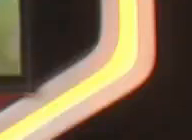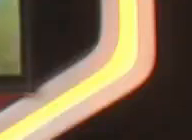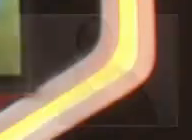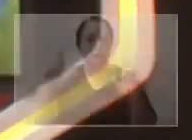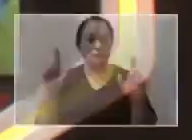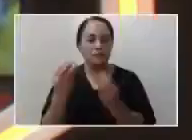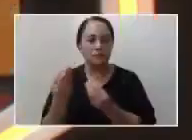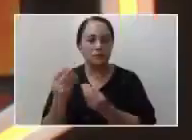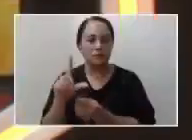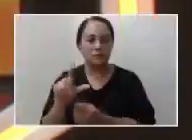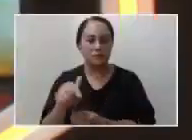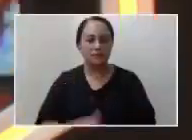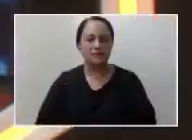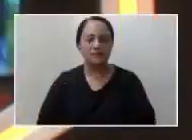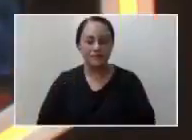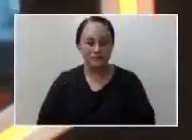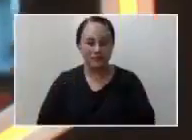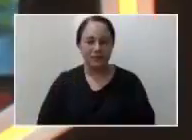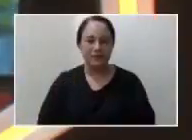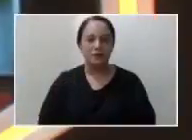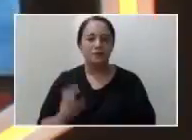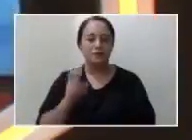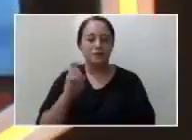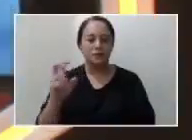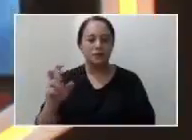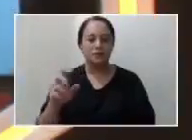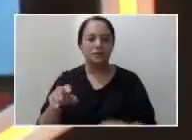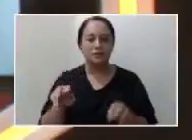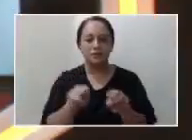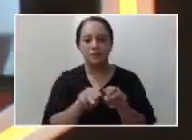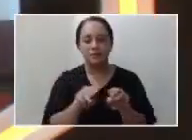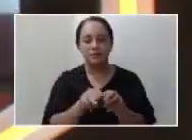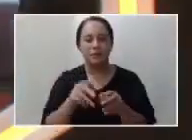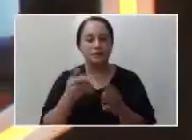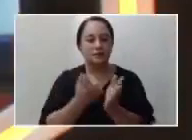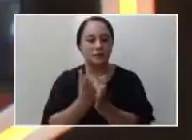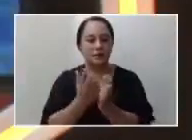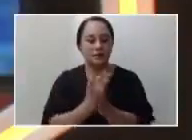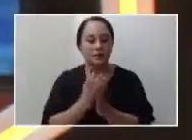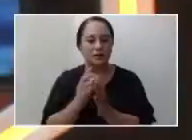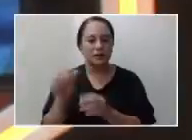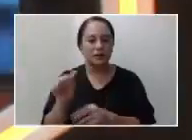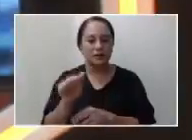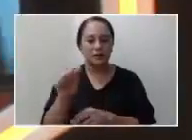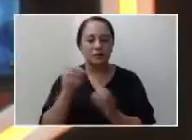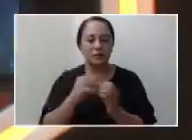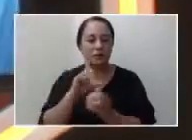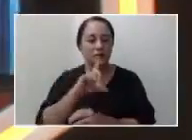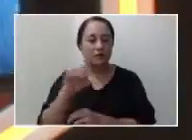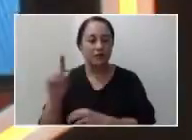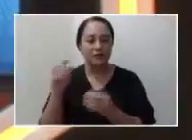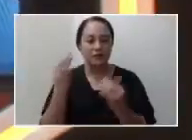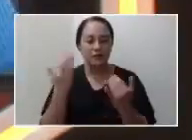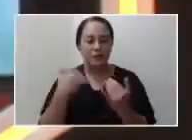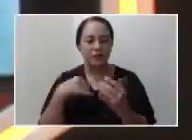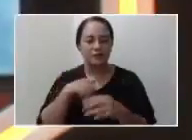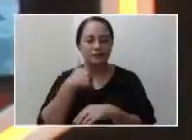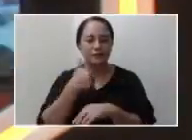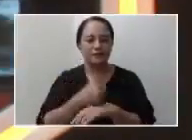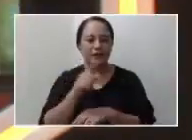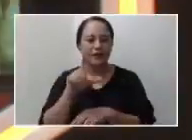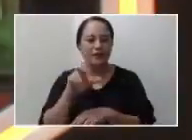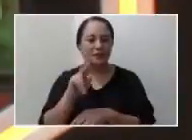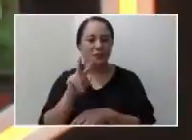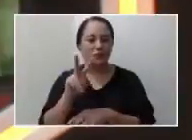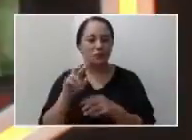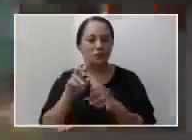Inaas kahapon ng PHIVOLCS ang Alert Level 3 sa paligid ng Taal Volcano matapos itong magtala ng Priato magmatic eruption sa main crater